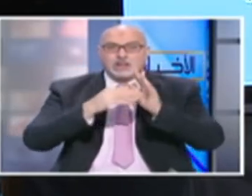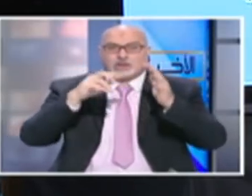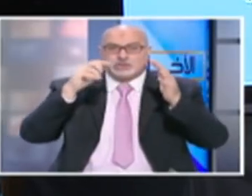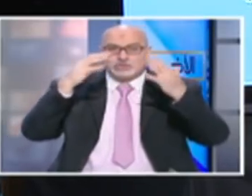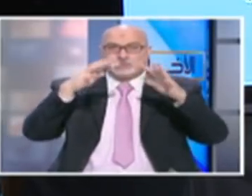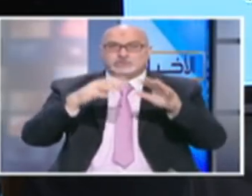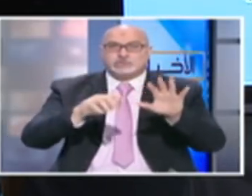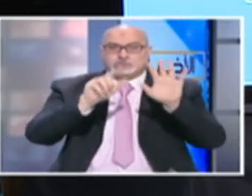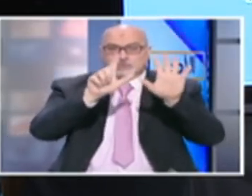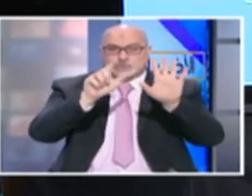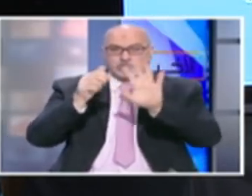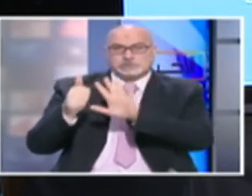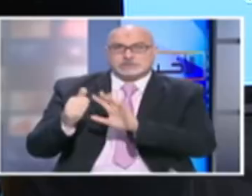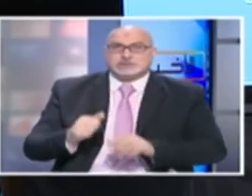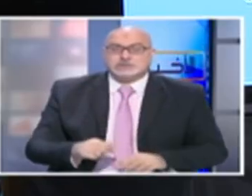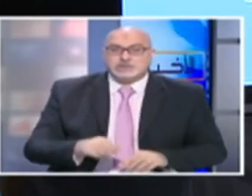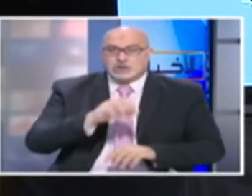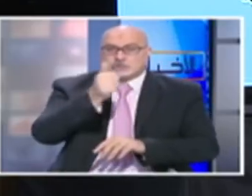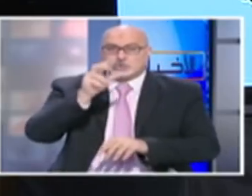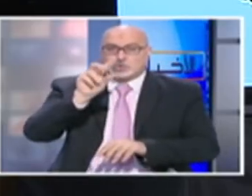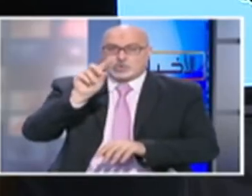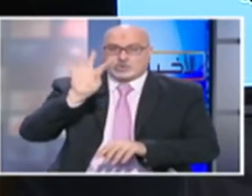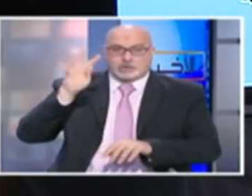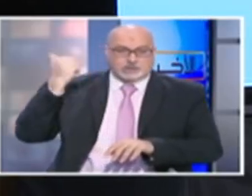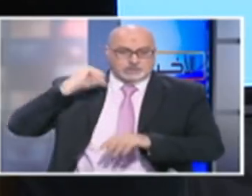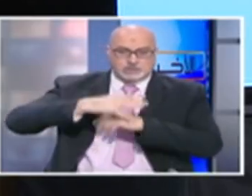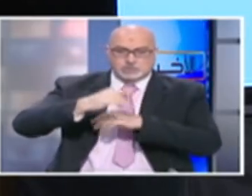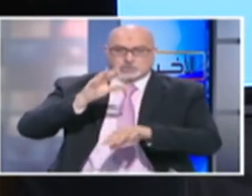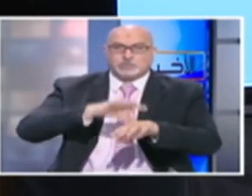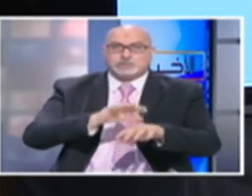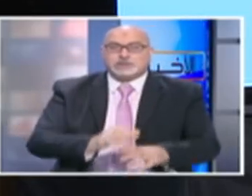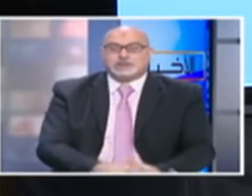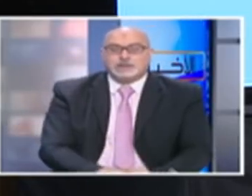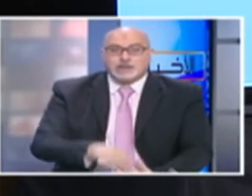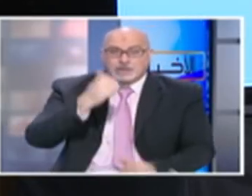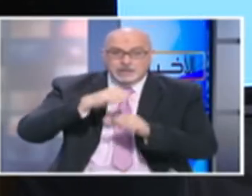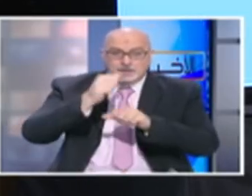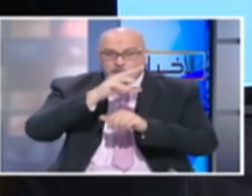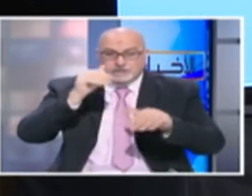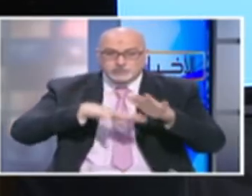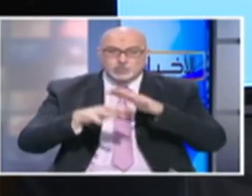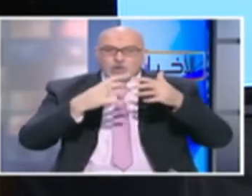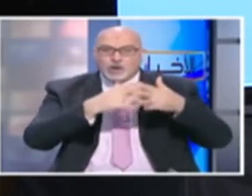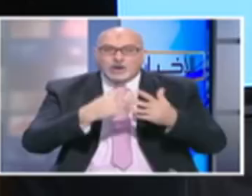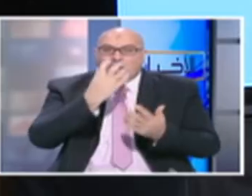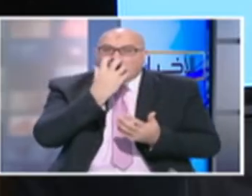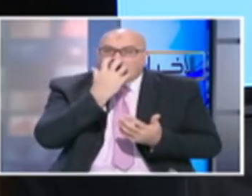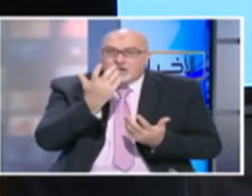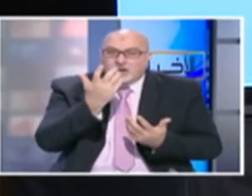77,976، منهم 134 تمثلوا الشفاء خلال 24 ساعة الأخيرة. فيما يخص الاستشفاء، عندنا حاليا على مستوى المستشفيات عبر